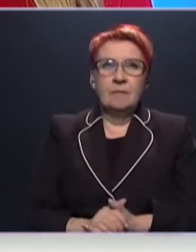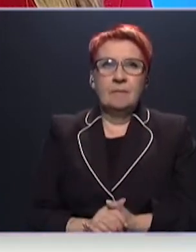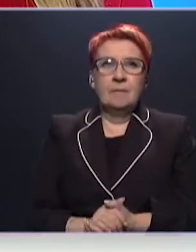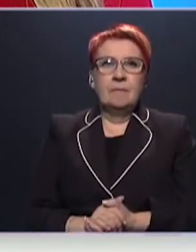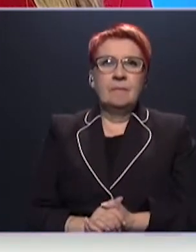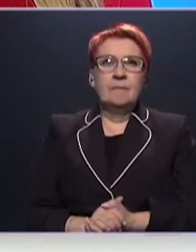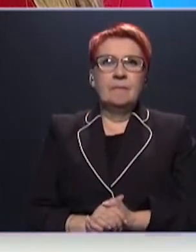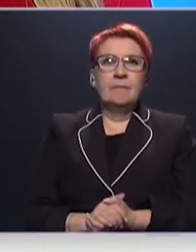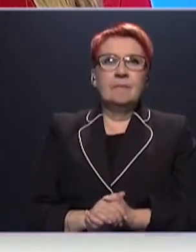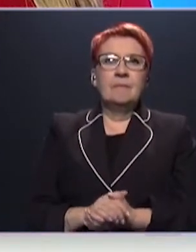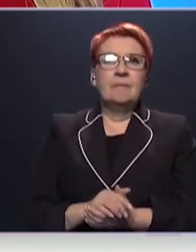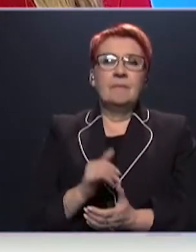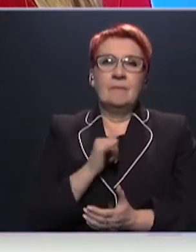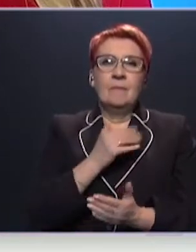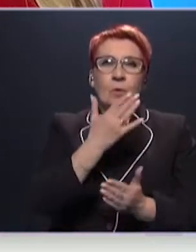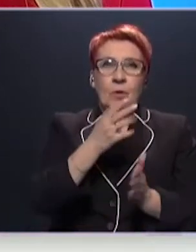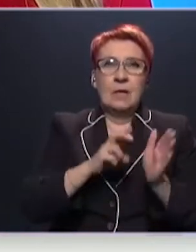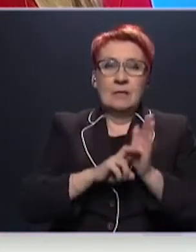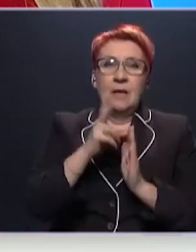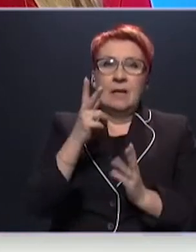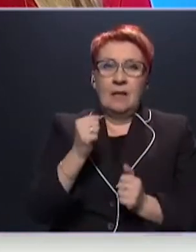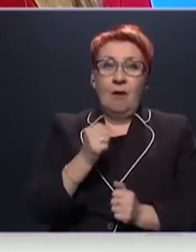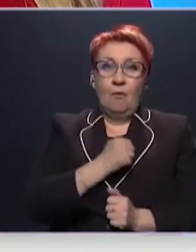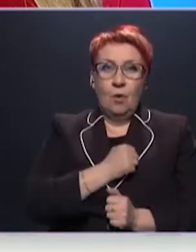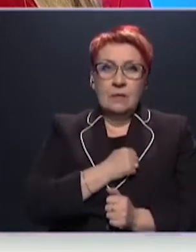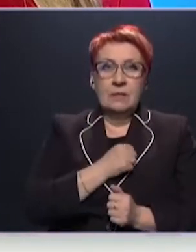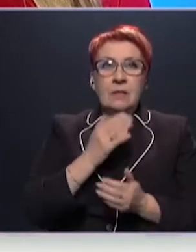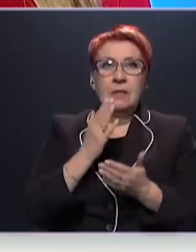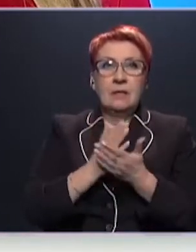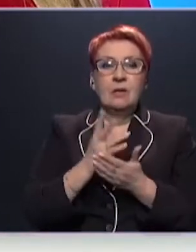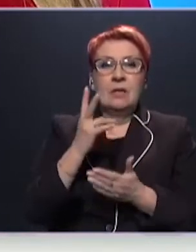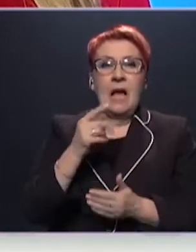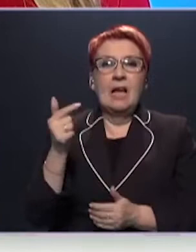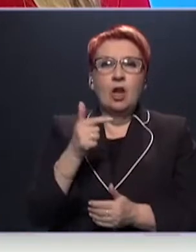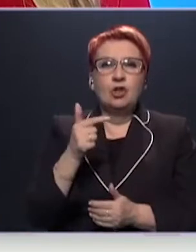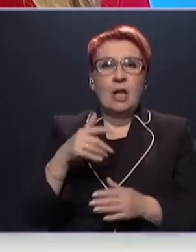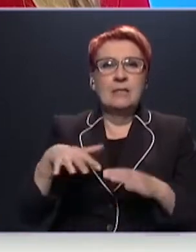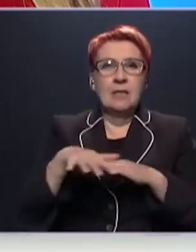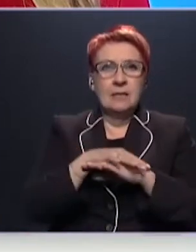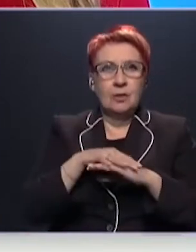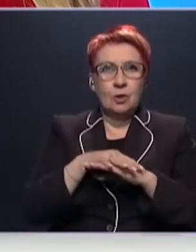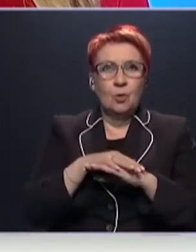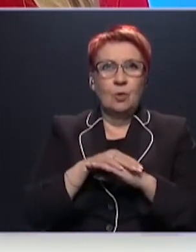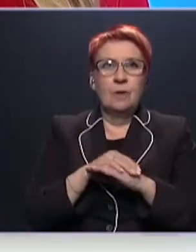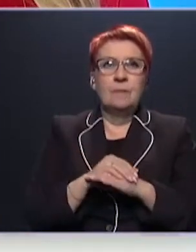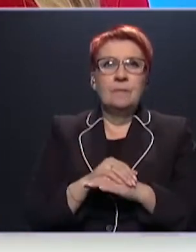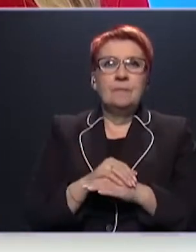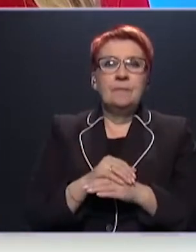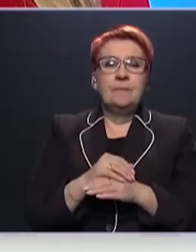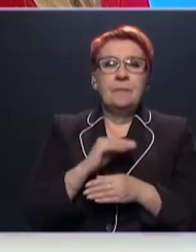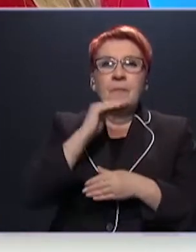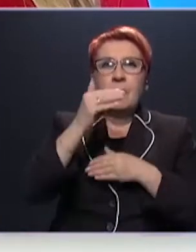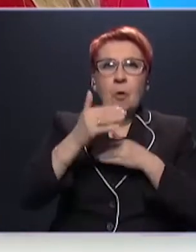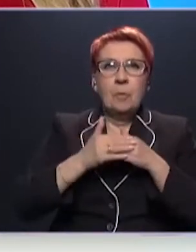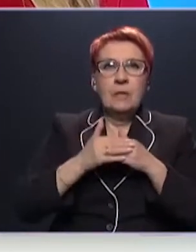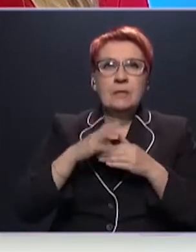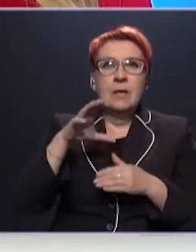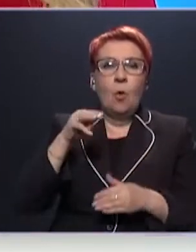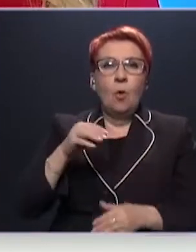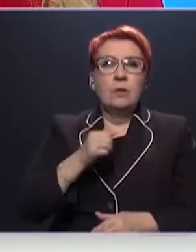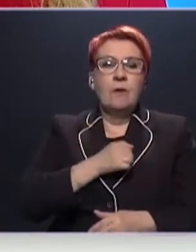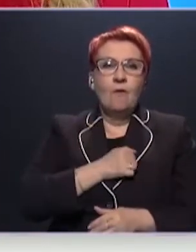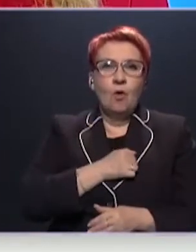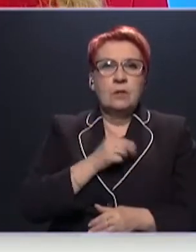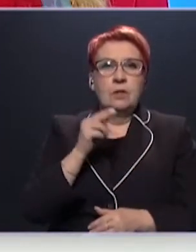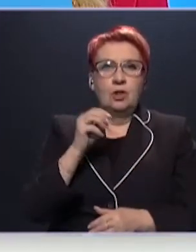Видите, у нас храм, да, воинский, он находится на гражданской территории, в непосредственной близости от воинской